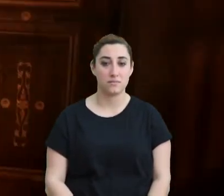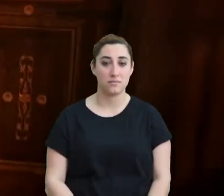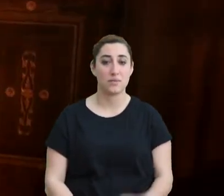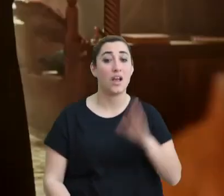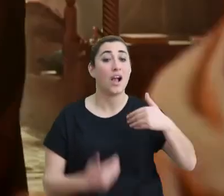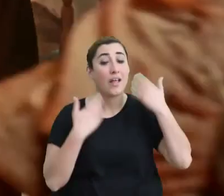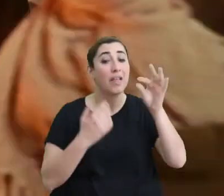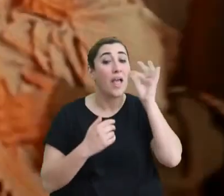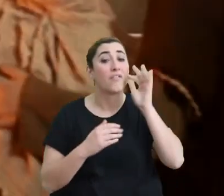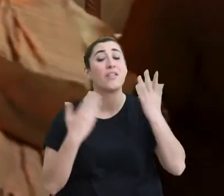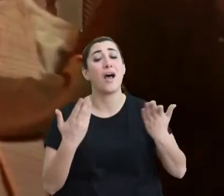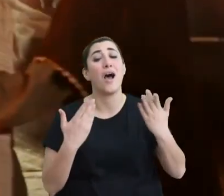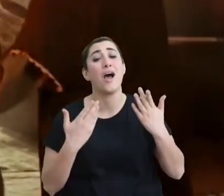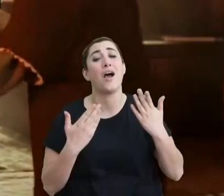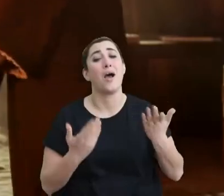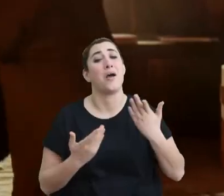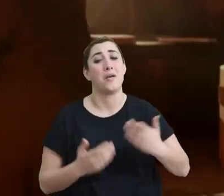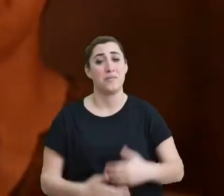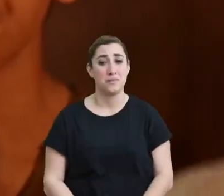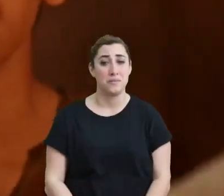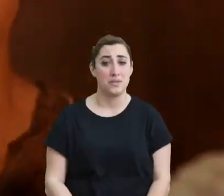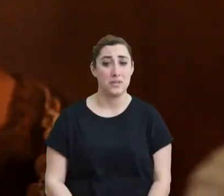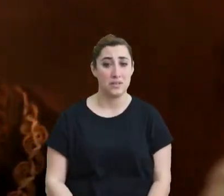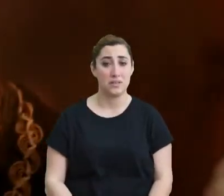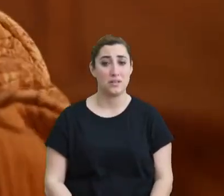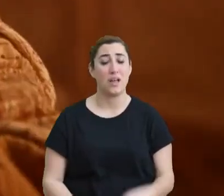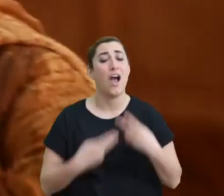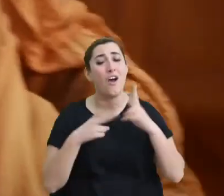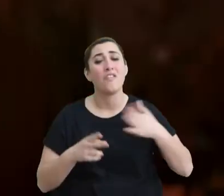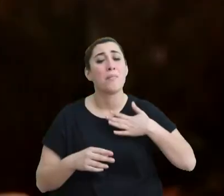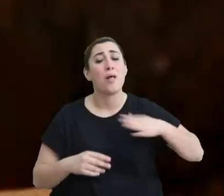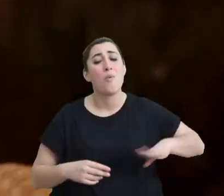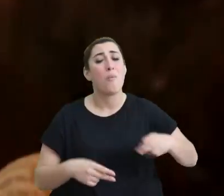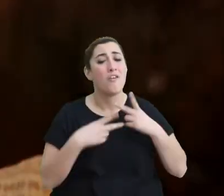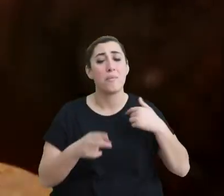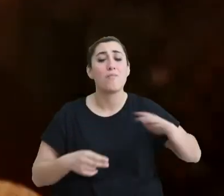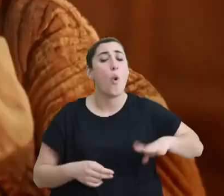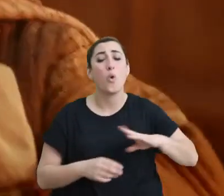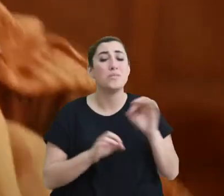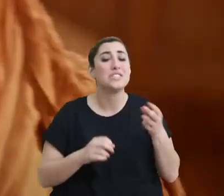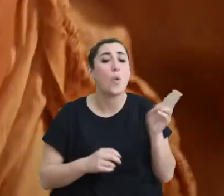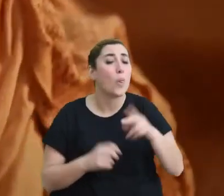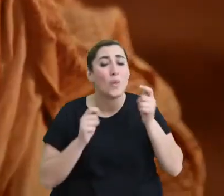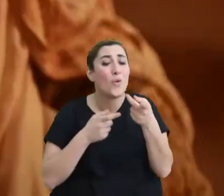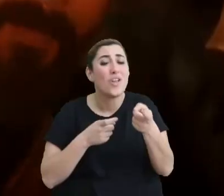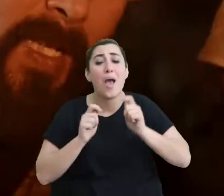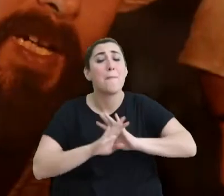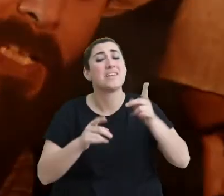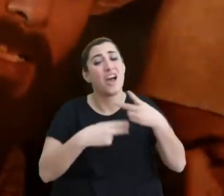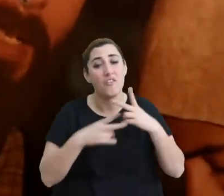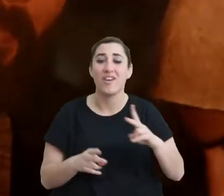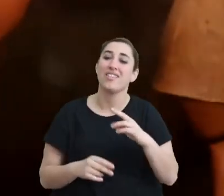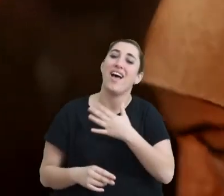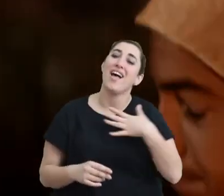Affet kadı efendi, affet, affet, affet oğlumu. Benim oğlum canı kıyamaz, sen büyüksün, affet.